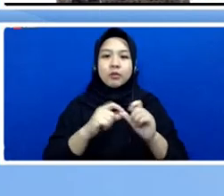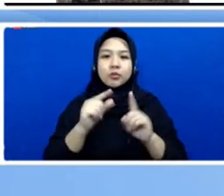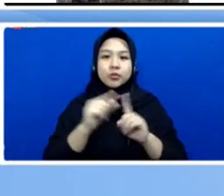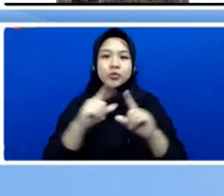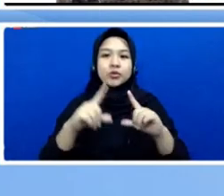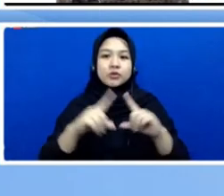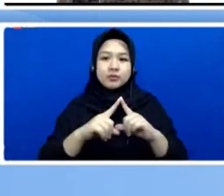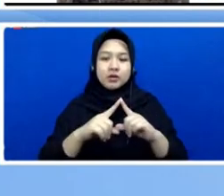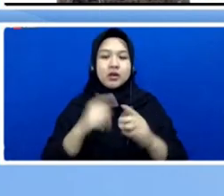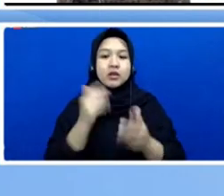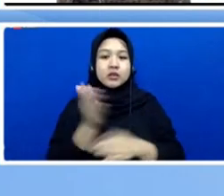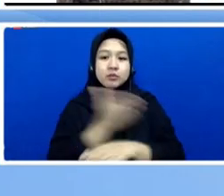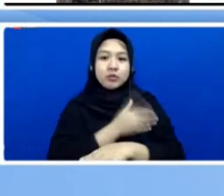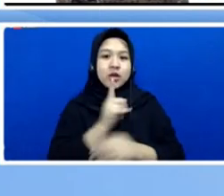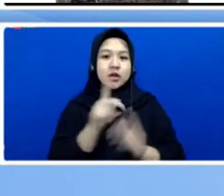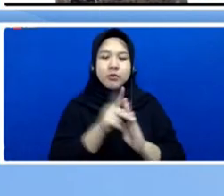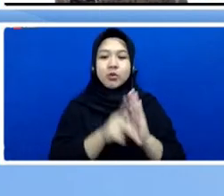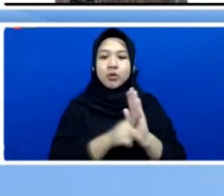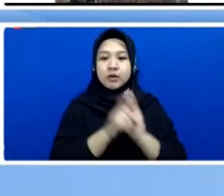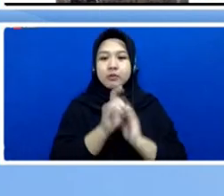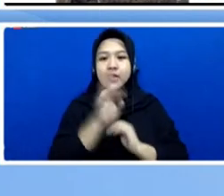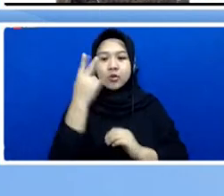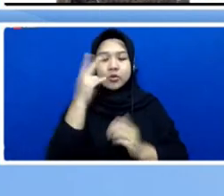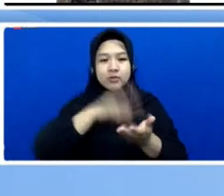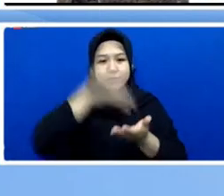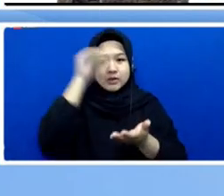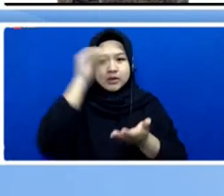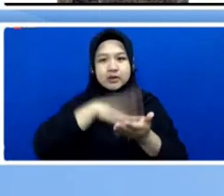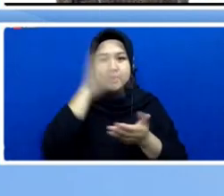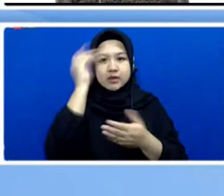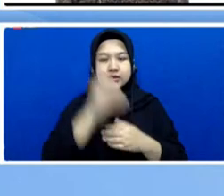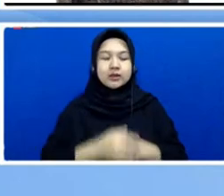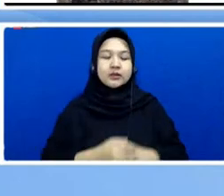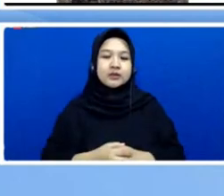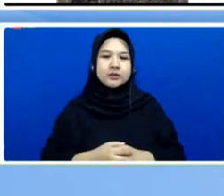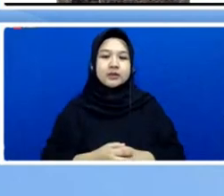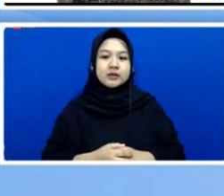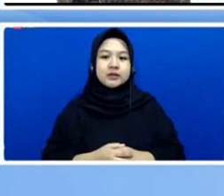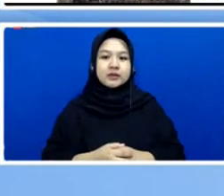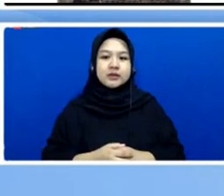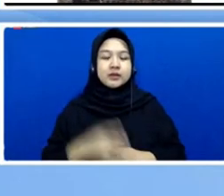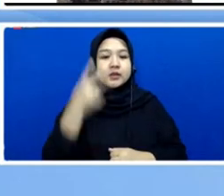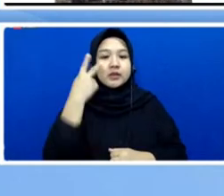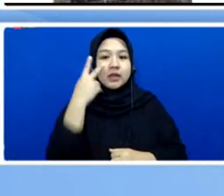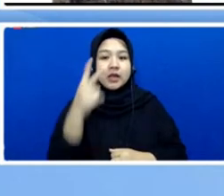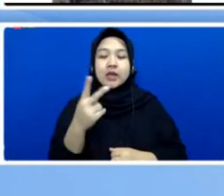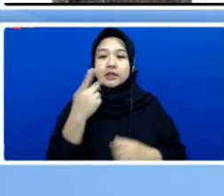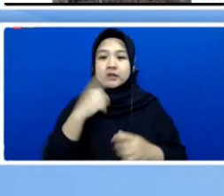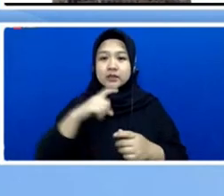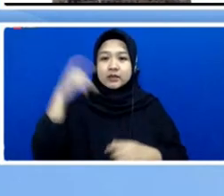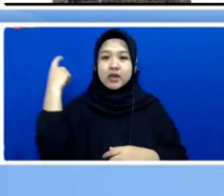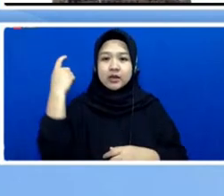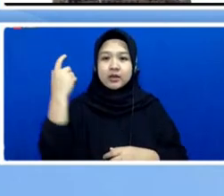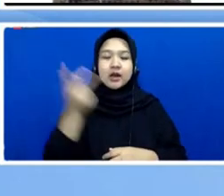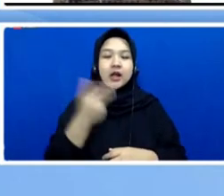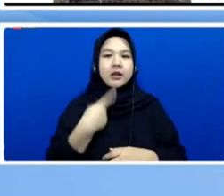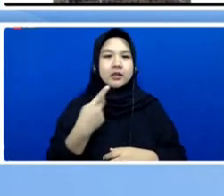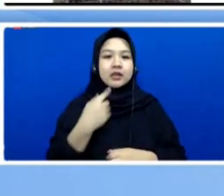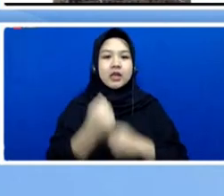program-program lain yang mungkin bisa menjadi bahan pembelajaran. Next lagi. Dilihat dari sejarahnya, kita memang dari